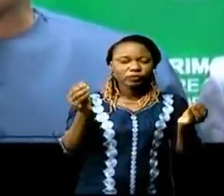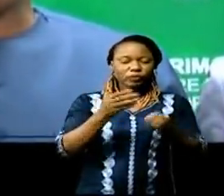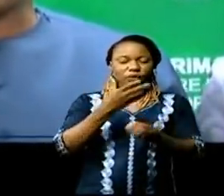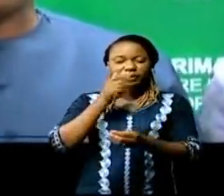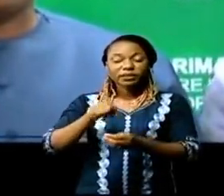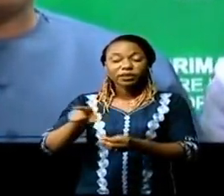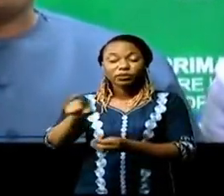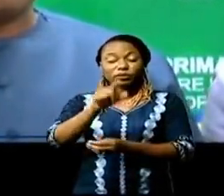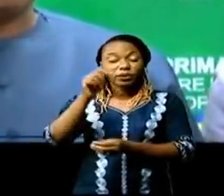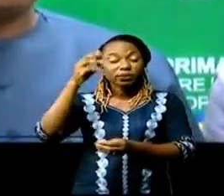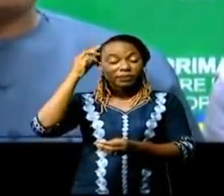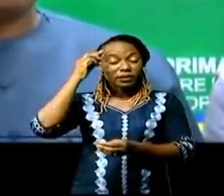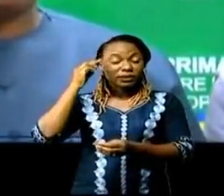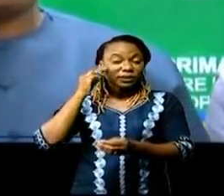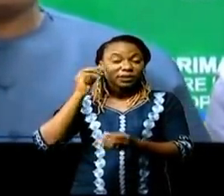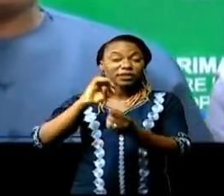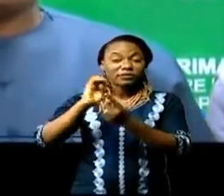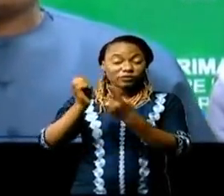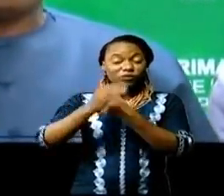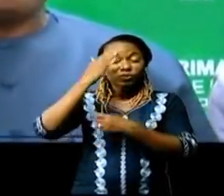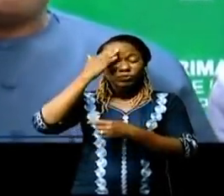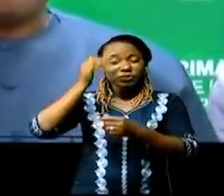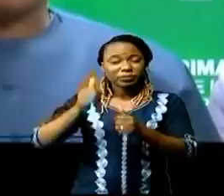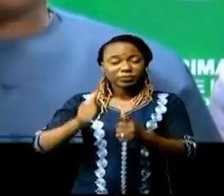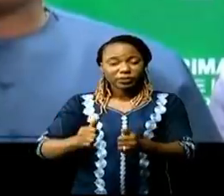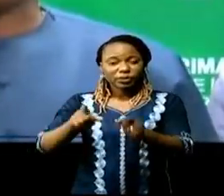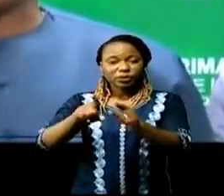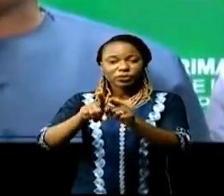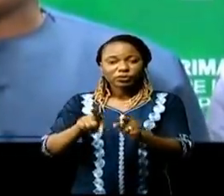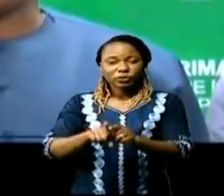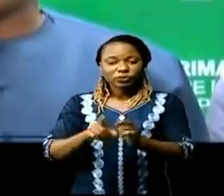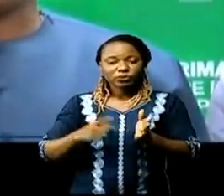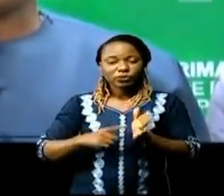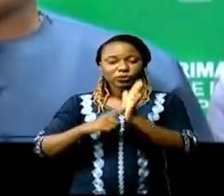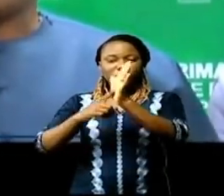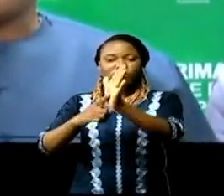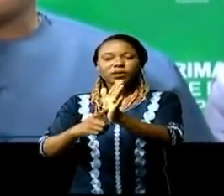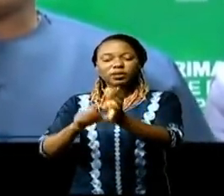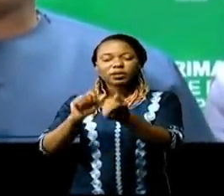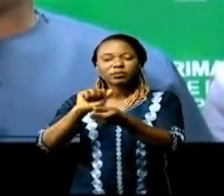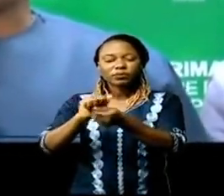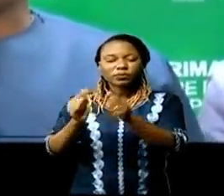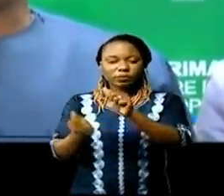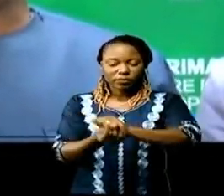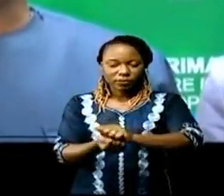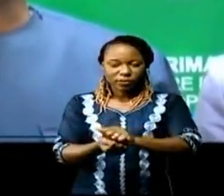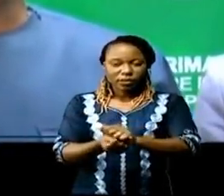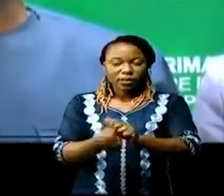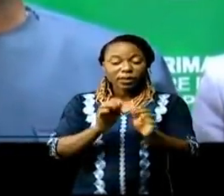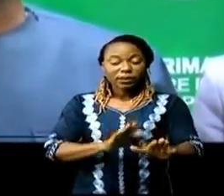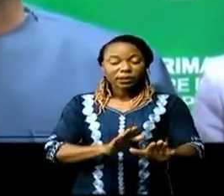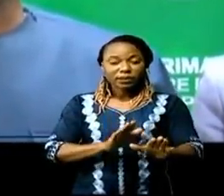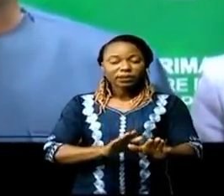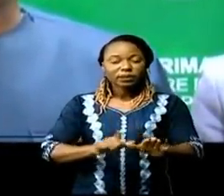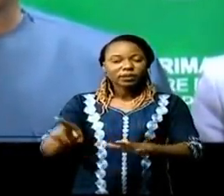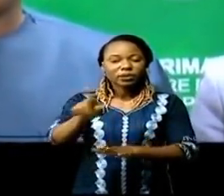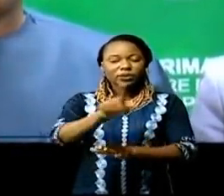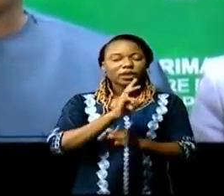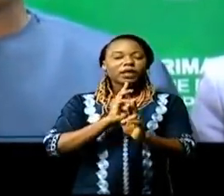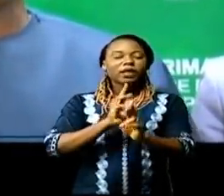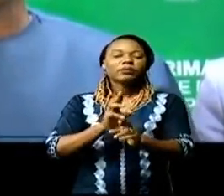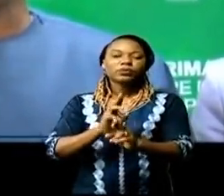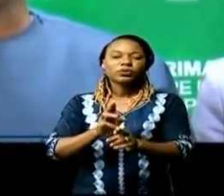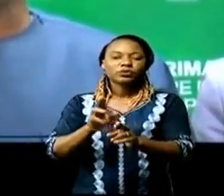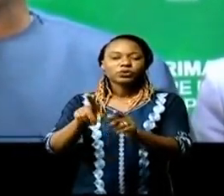c'est notre tutelle, il fallait à tout prix lui exposer les problèmes et attendre d'elle